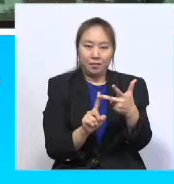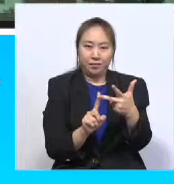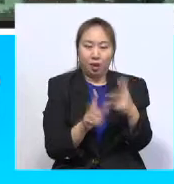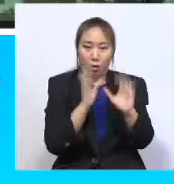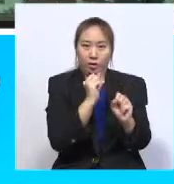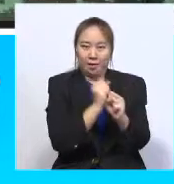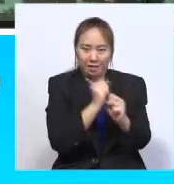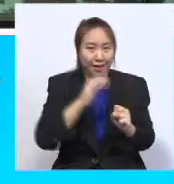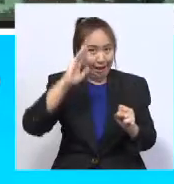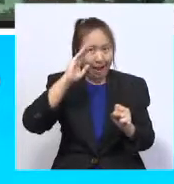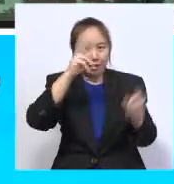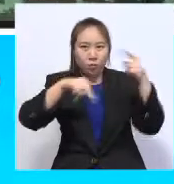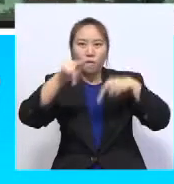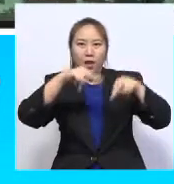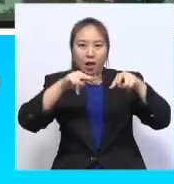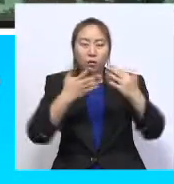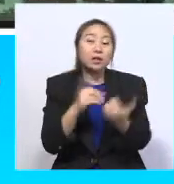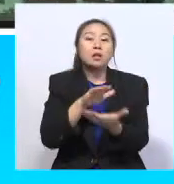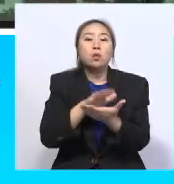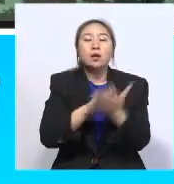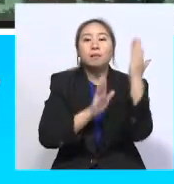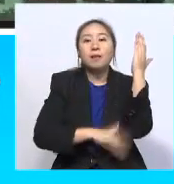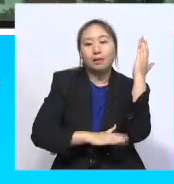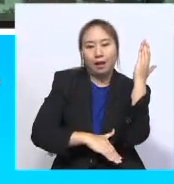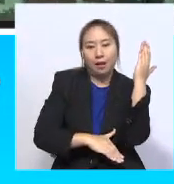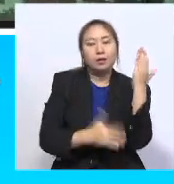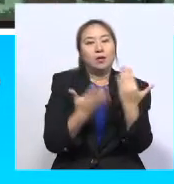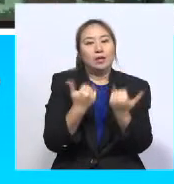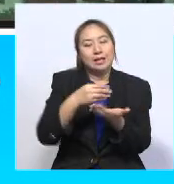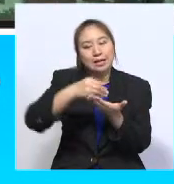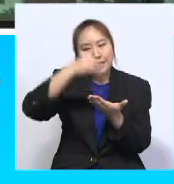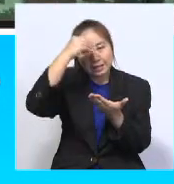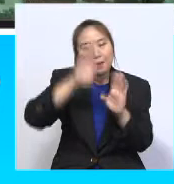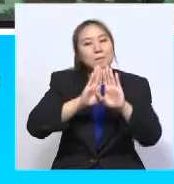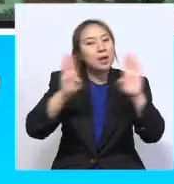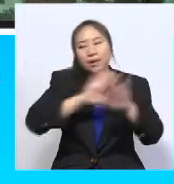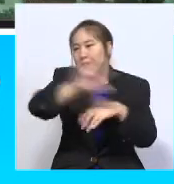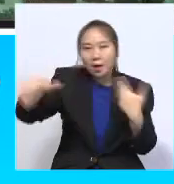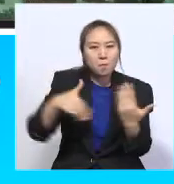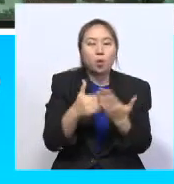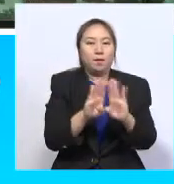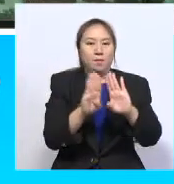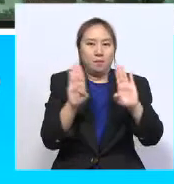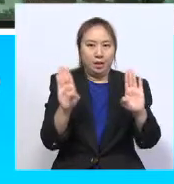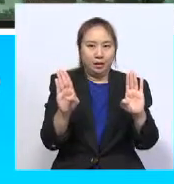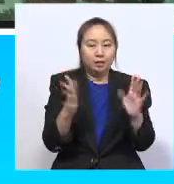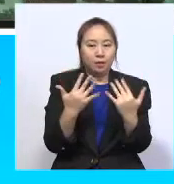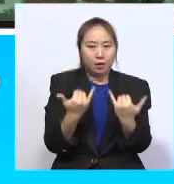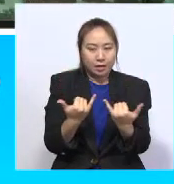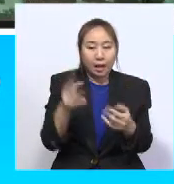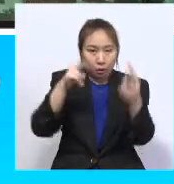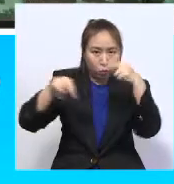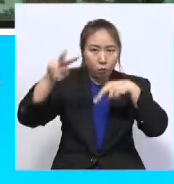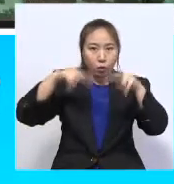าที่นะครับวันนี้โรงเรียนในจังหวัดชายแดนภาคใต้เปิดเทอมอย่างเป็นทางการทุกโรงเรียนนะครับเพราะฉะนั้นในเรื่องของการรักษา